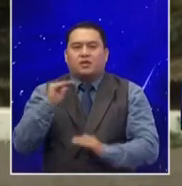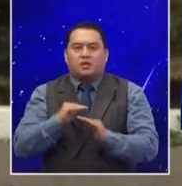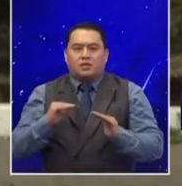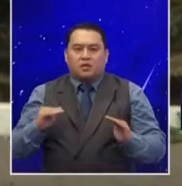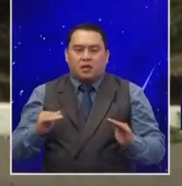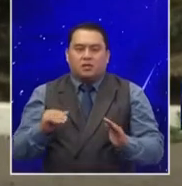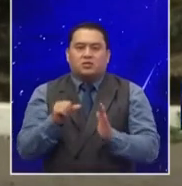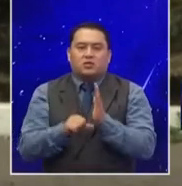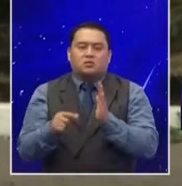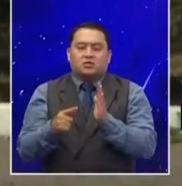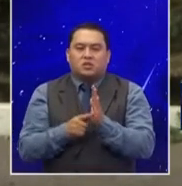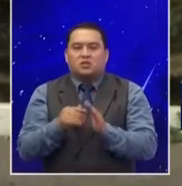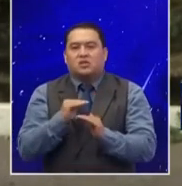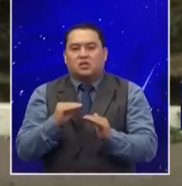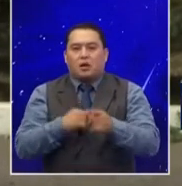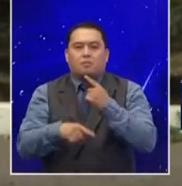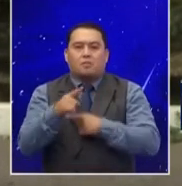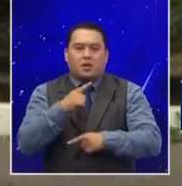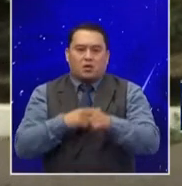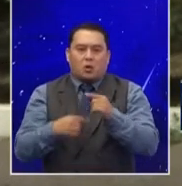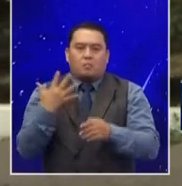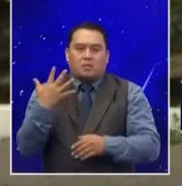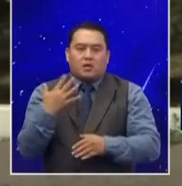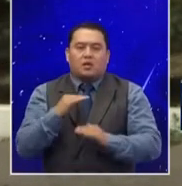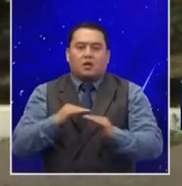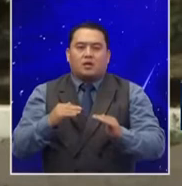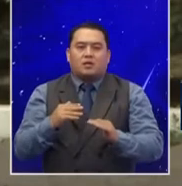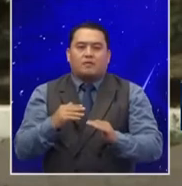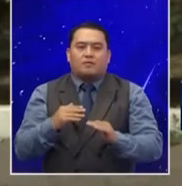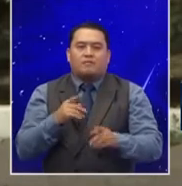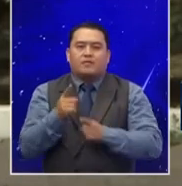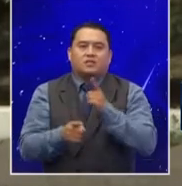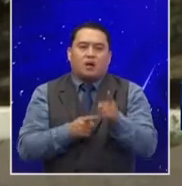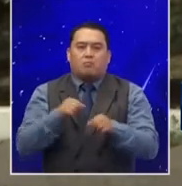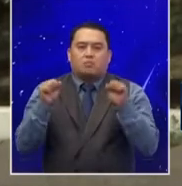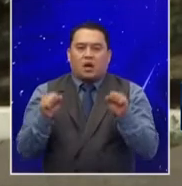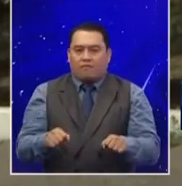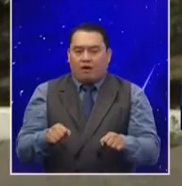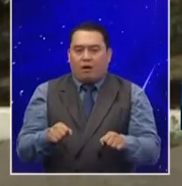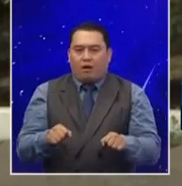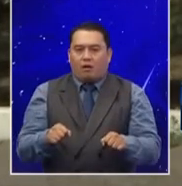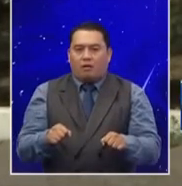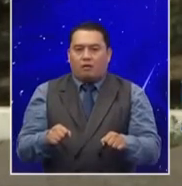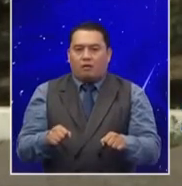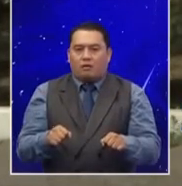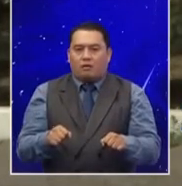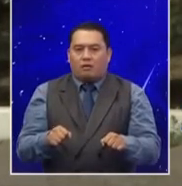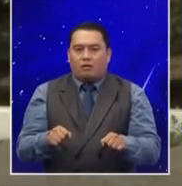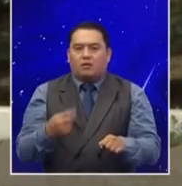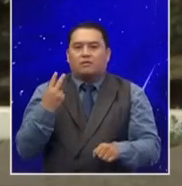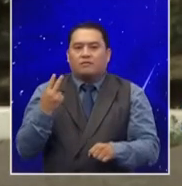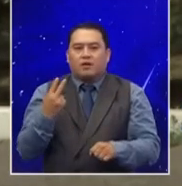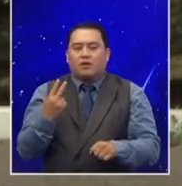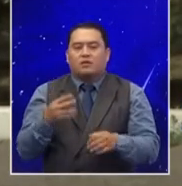детей, мы вернули 5 детей родителям, 3 восстановили права, законные права родителей, 2